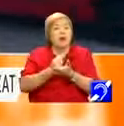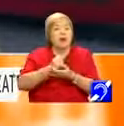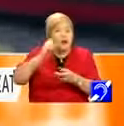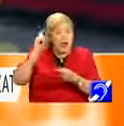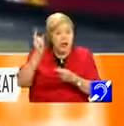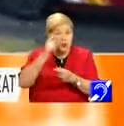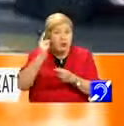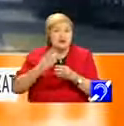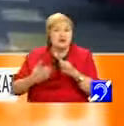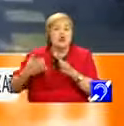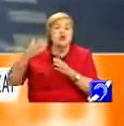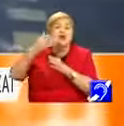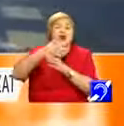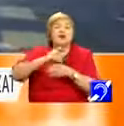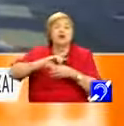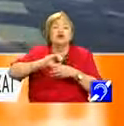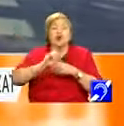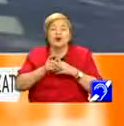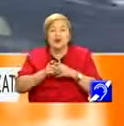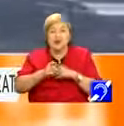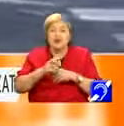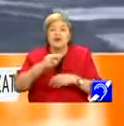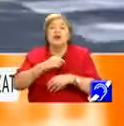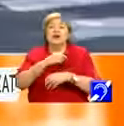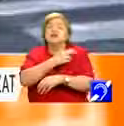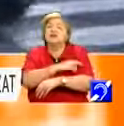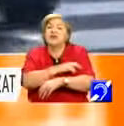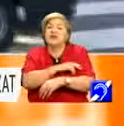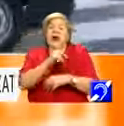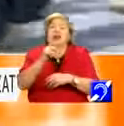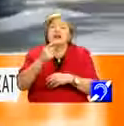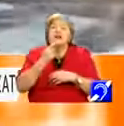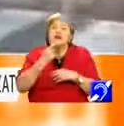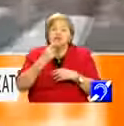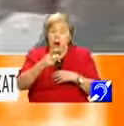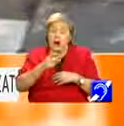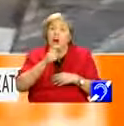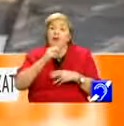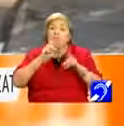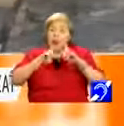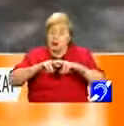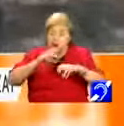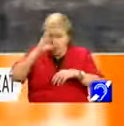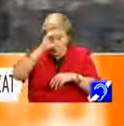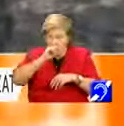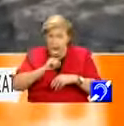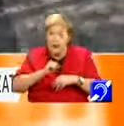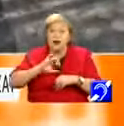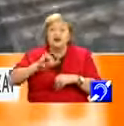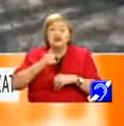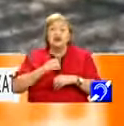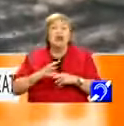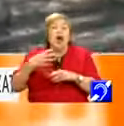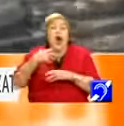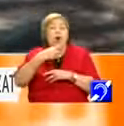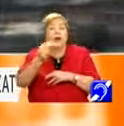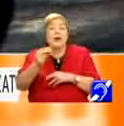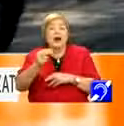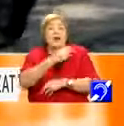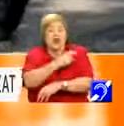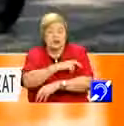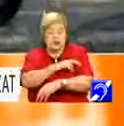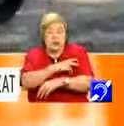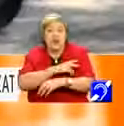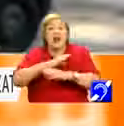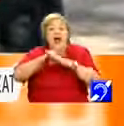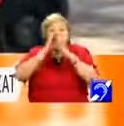transportați la unitatea de primiri urgențe de la Spitalul Județean din Timișoara, unde au rămas peste noapte, iar transferul la spitalul din Ungaria a fost reluat în această